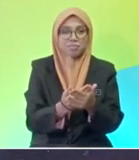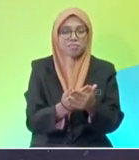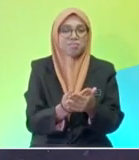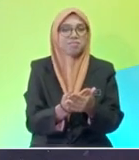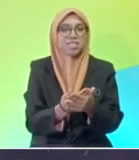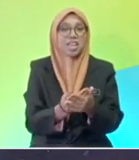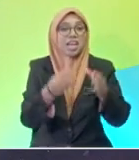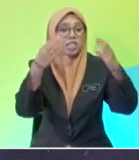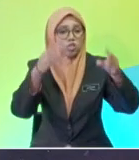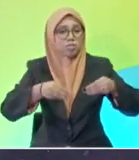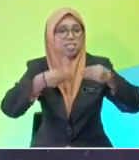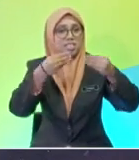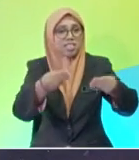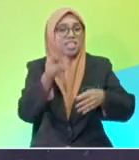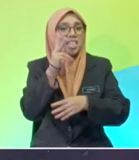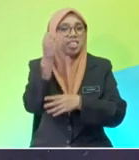11